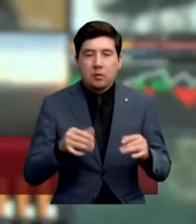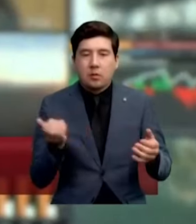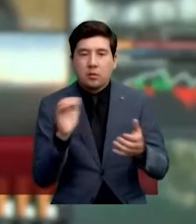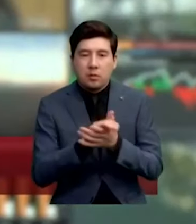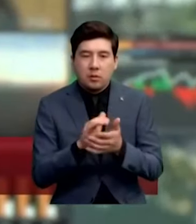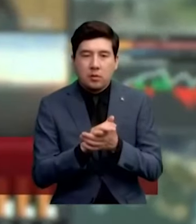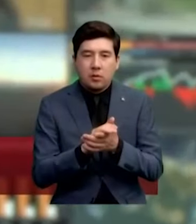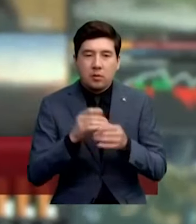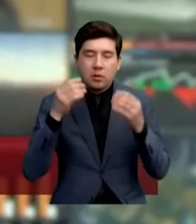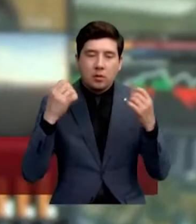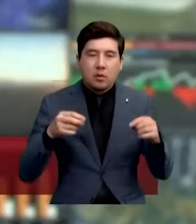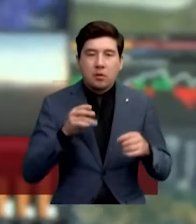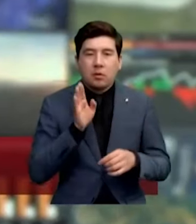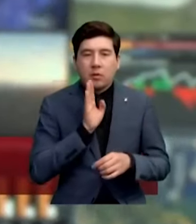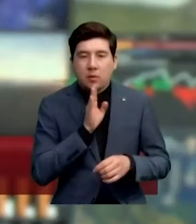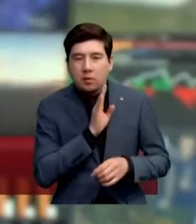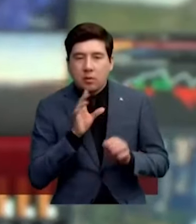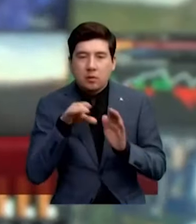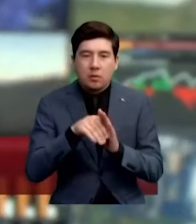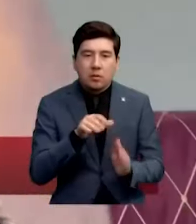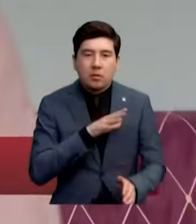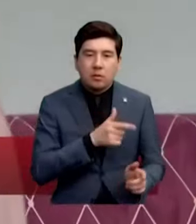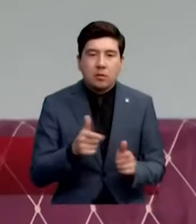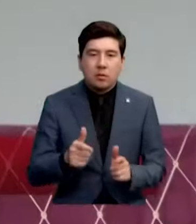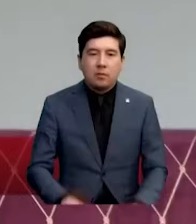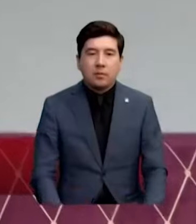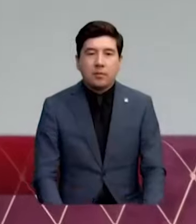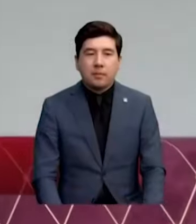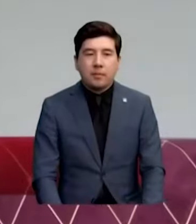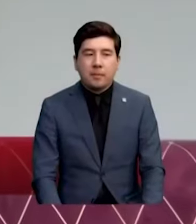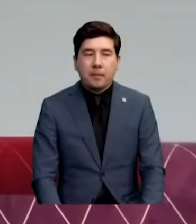ақ жалоқты әжелер де дайын отырған көрінеді.